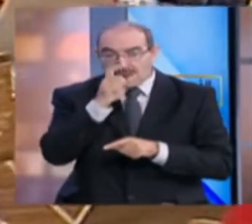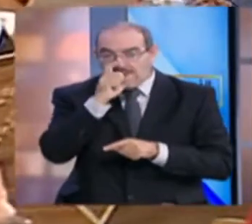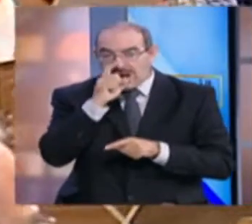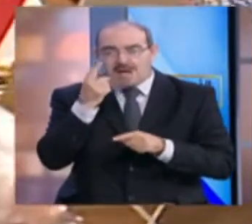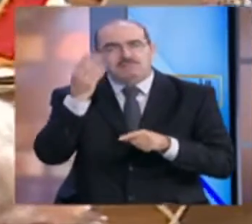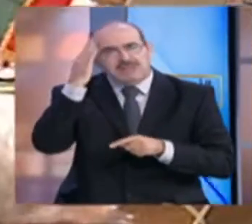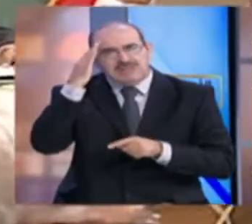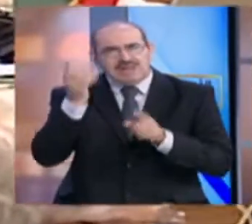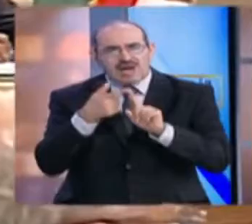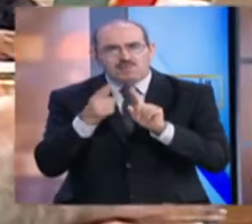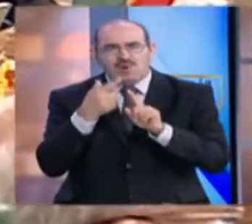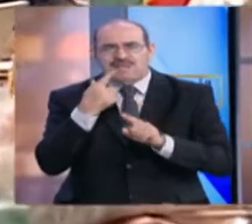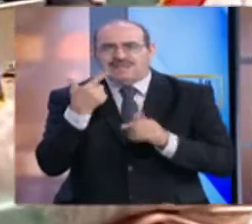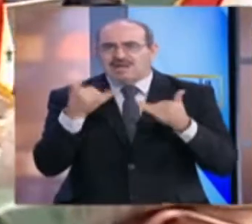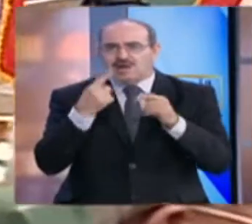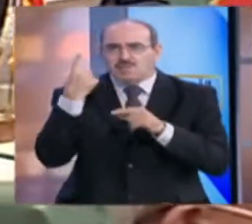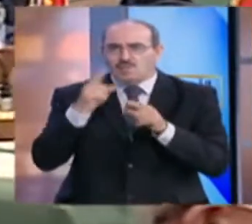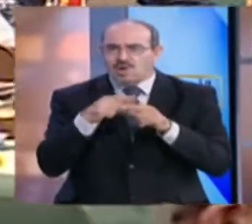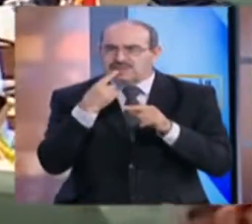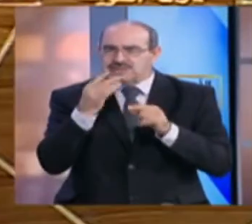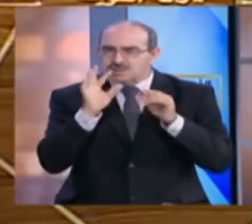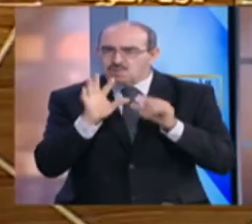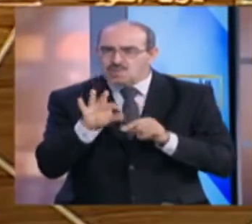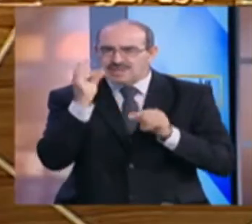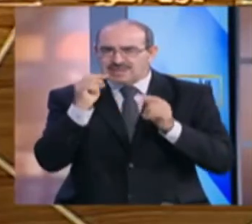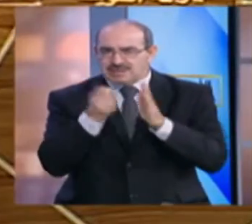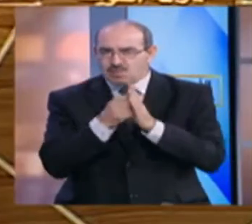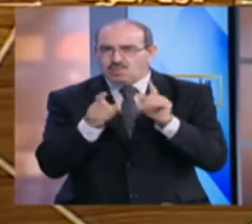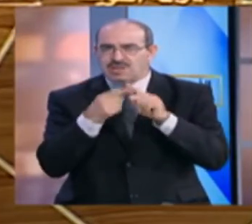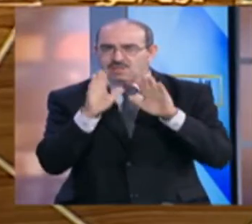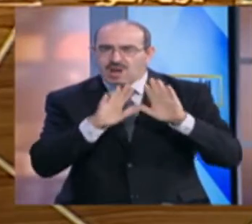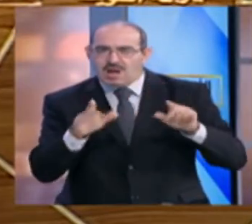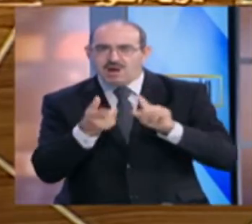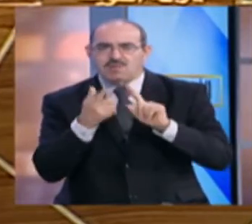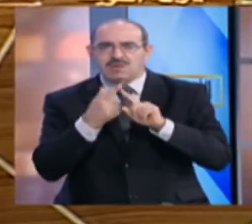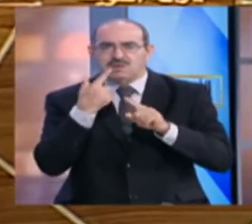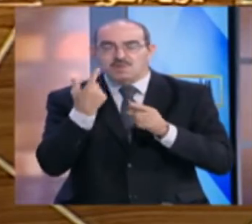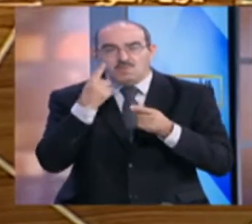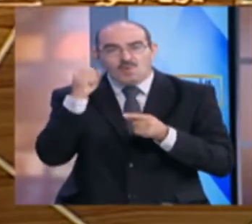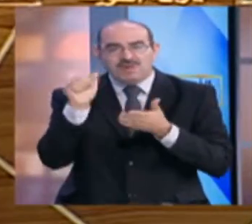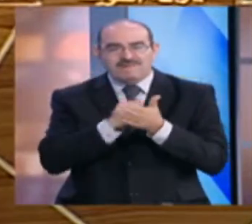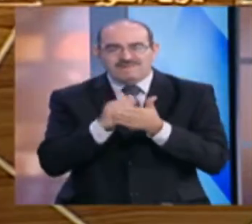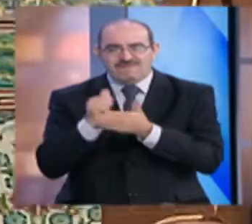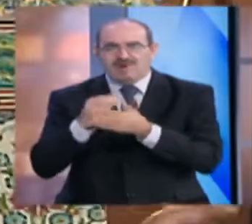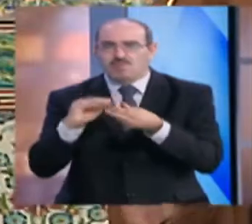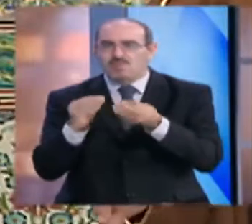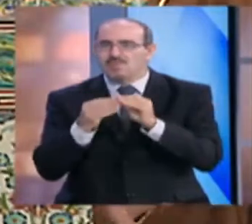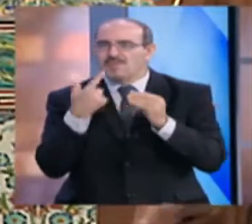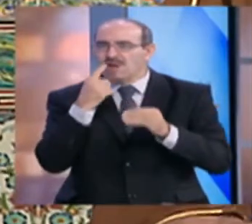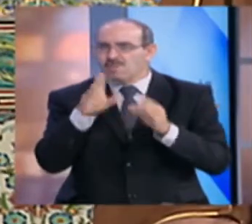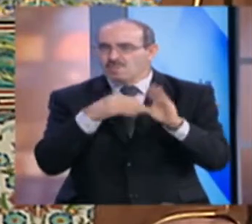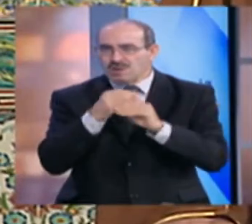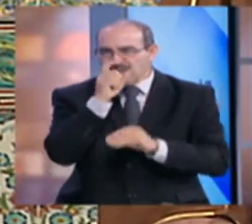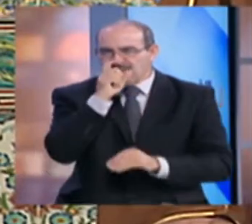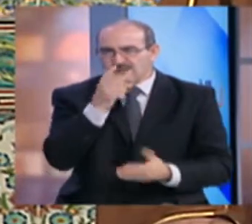بالمنطقة ولاعب أساسي في إحلال الاستقرار وحلحلة الأزمات التي يعيشها الوطن العربي. باش نثمن